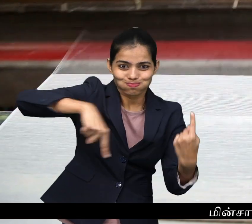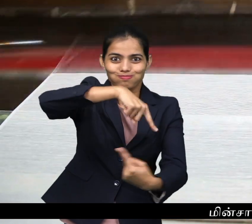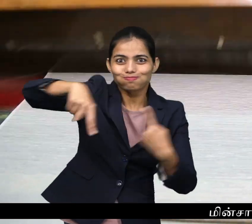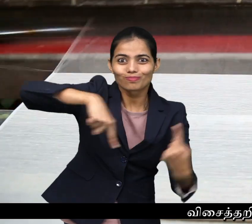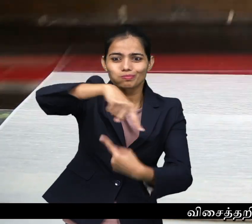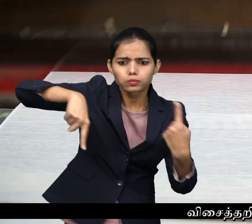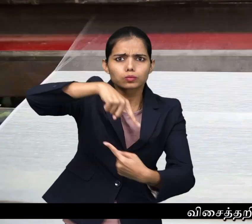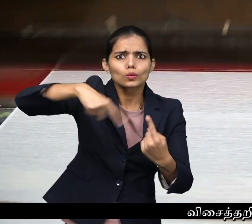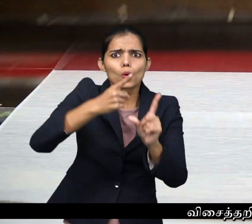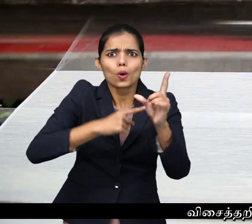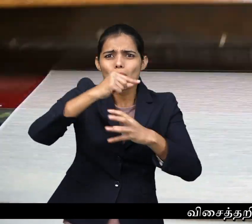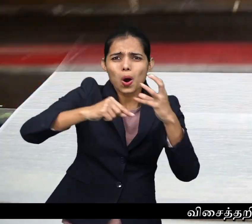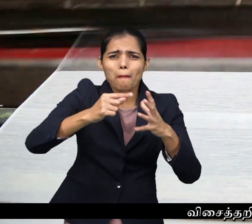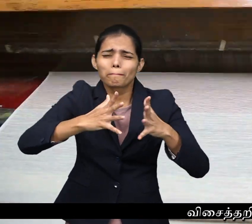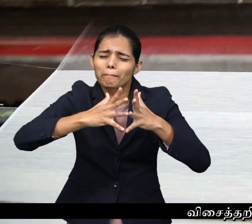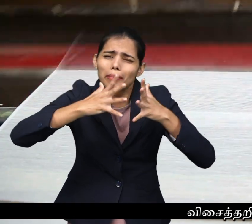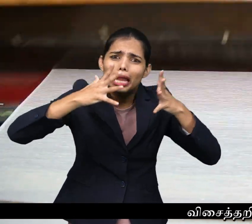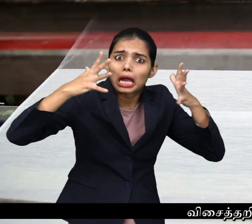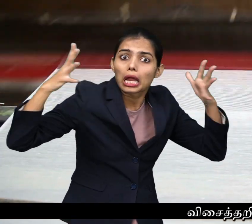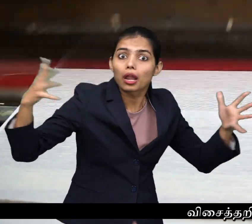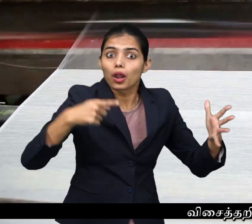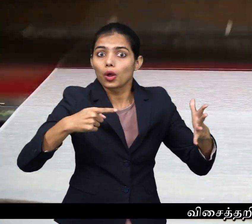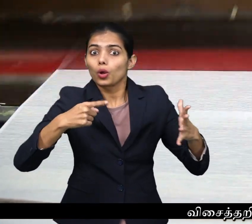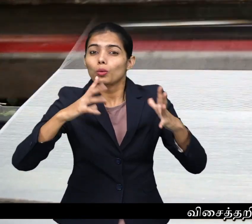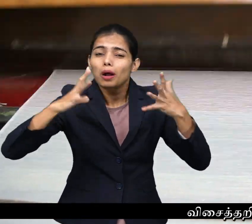மின்சாரத்தால் இயங்கும் விசைத்தறிகளை பயன்படுத்தி